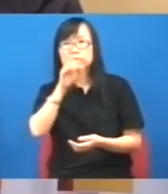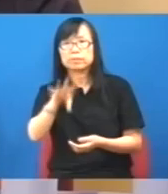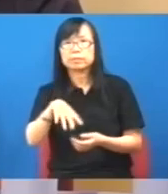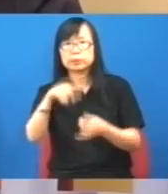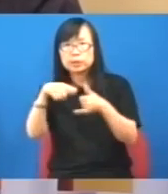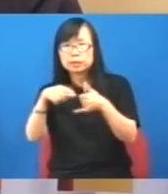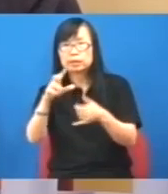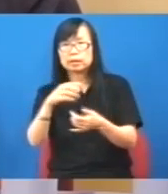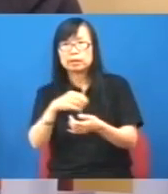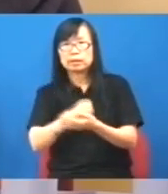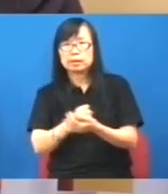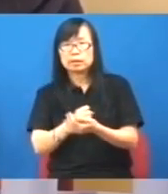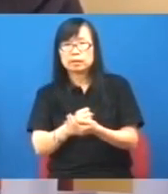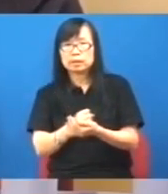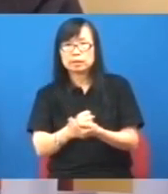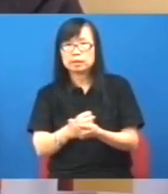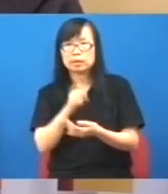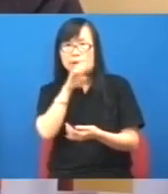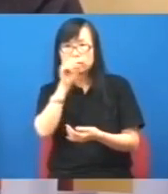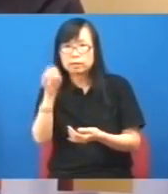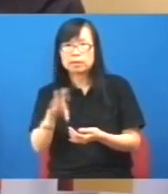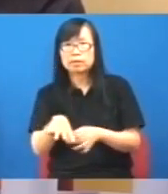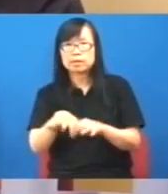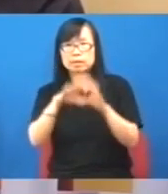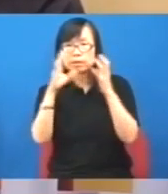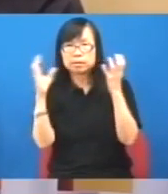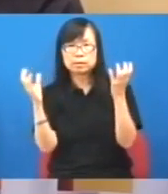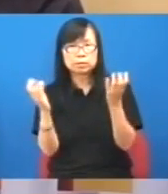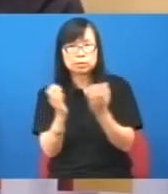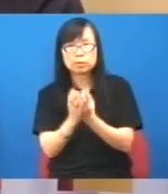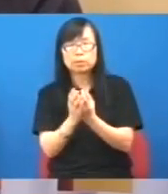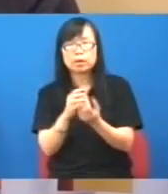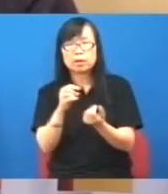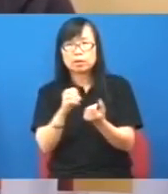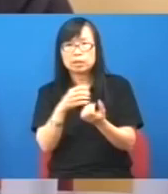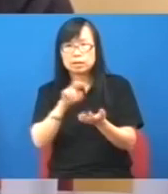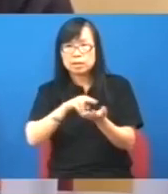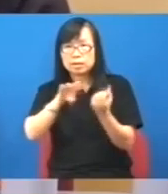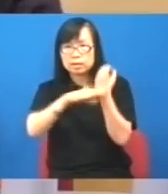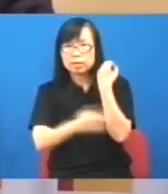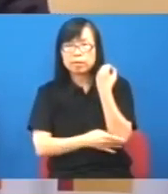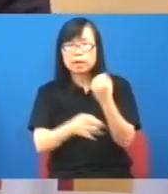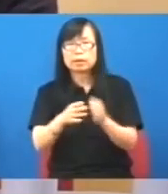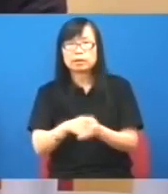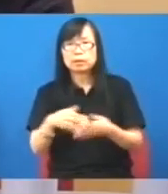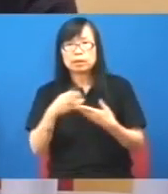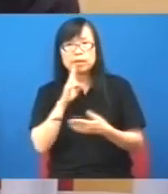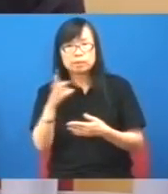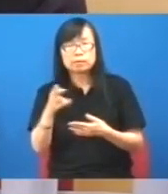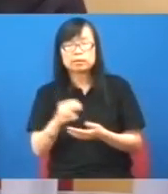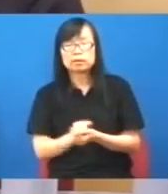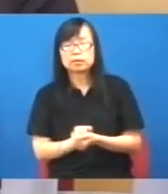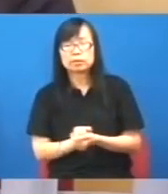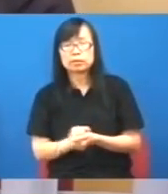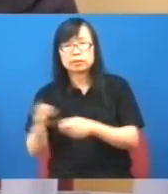嘛，唔係講個案，係講緊咧整個司法系統。所以你唔識嘢，所以令到中央難做，所以先會有